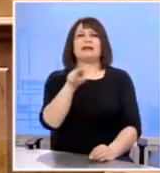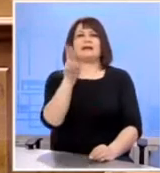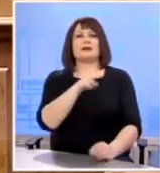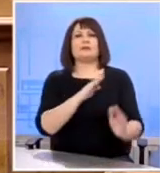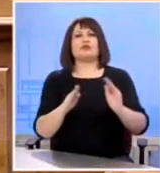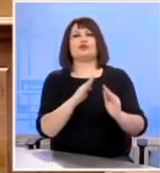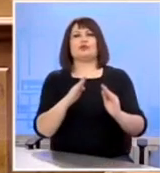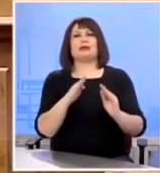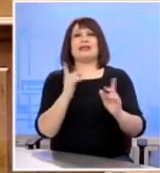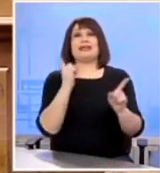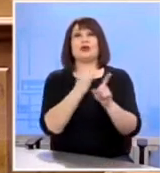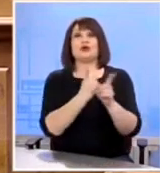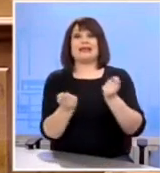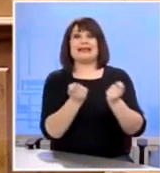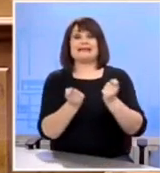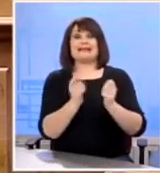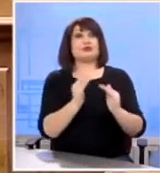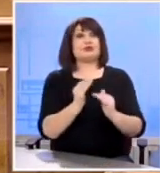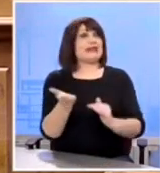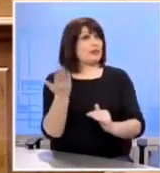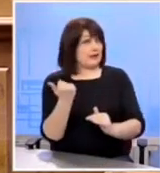του ειδικού διαχειριστή.